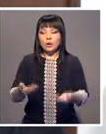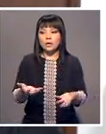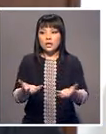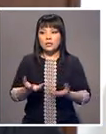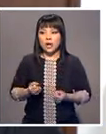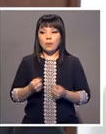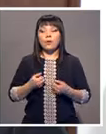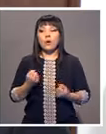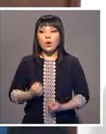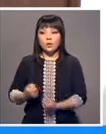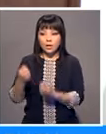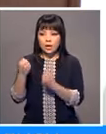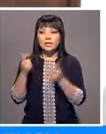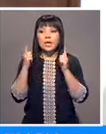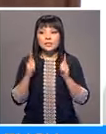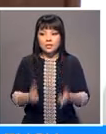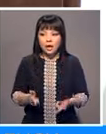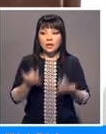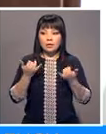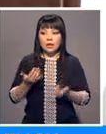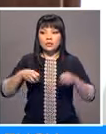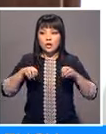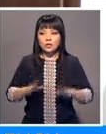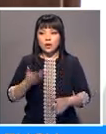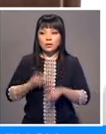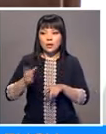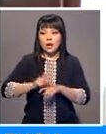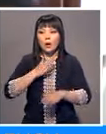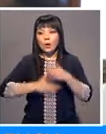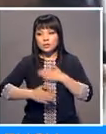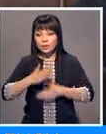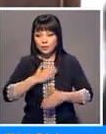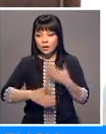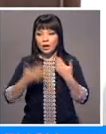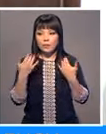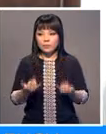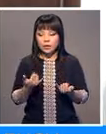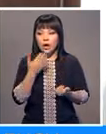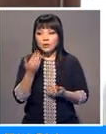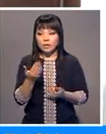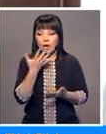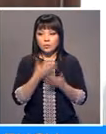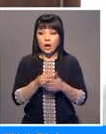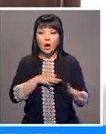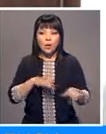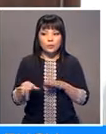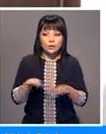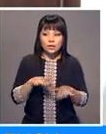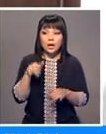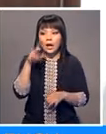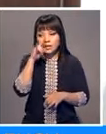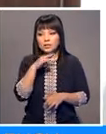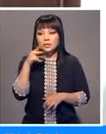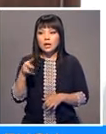қолдады, келісті. Біз осы шешімге өте қуаныштымыз. Жалпыұлттық қозғалыс атынан, осы Қазақстан 2050